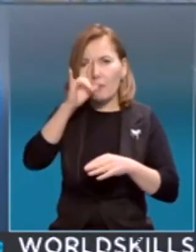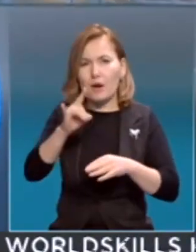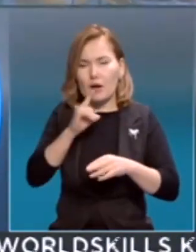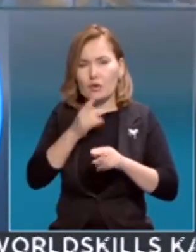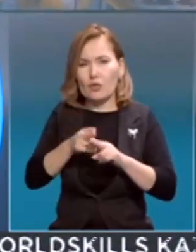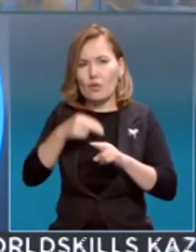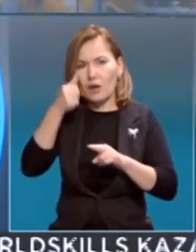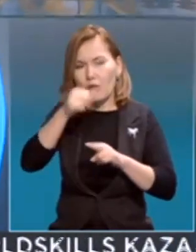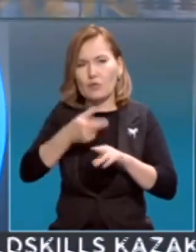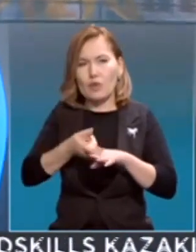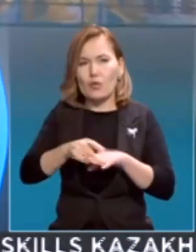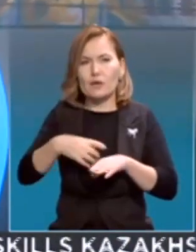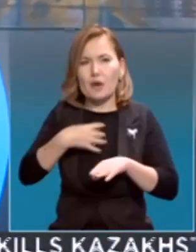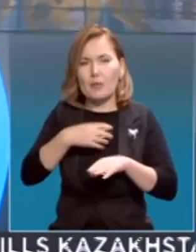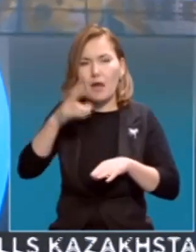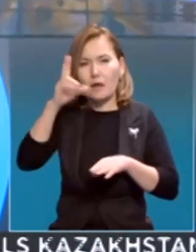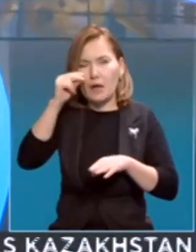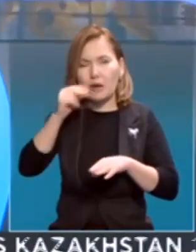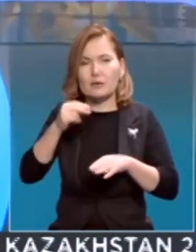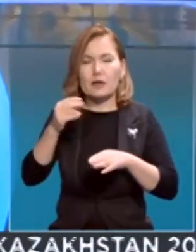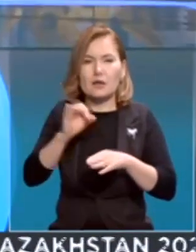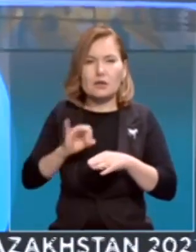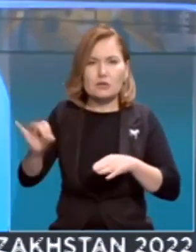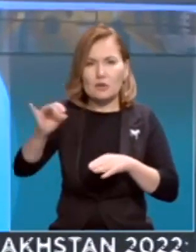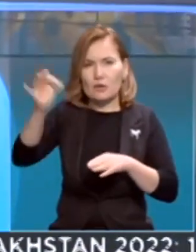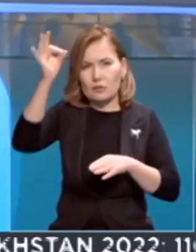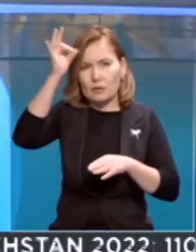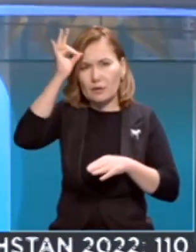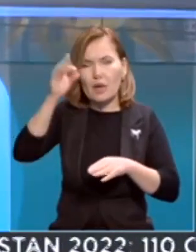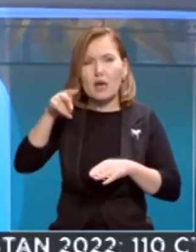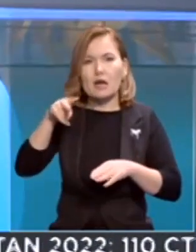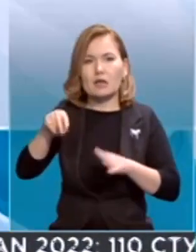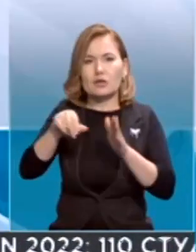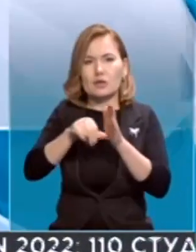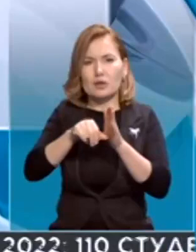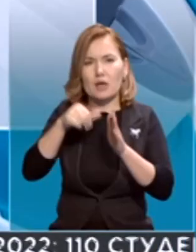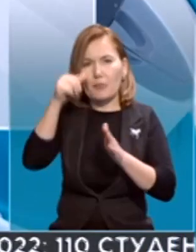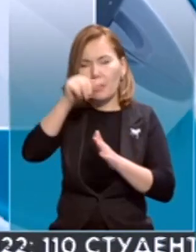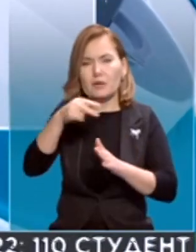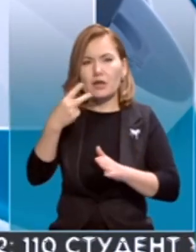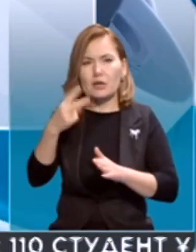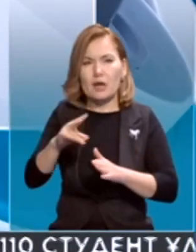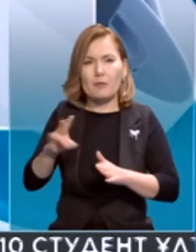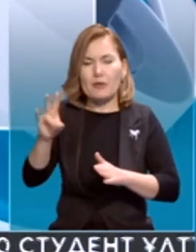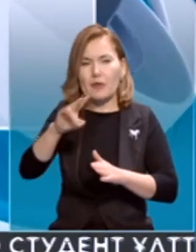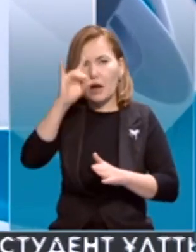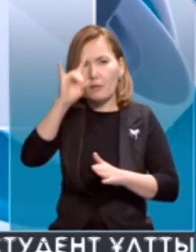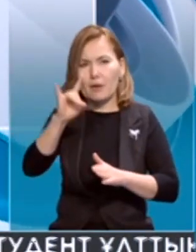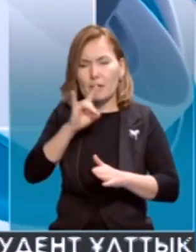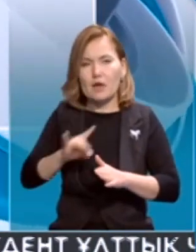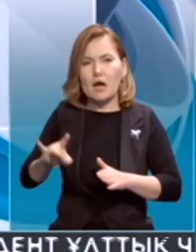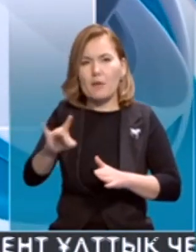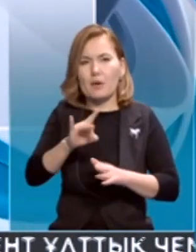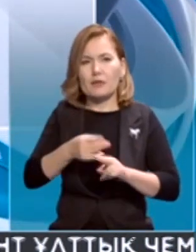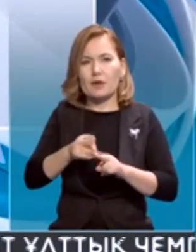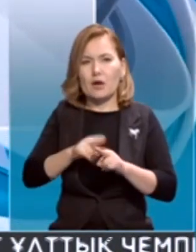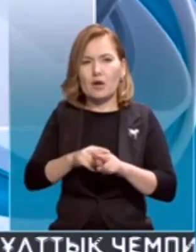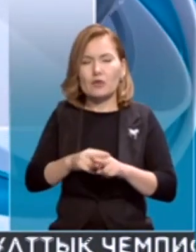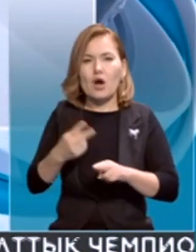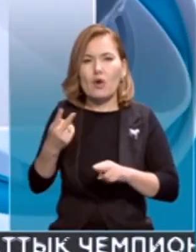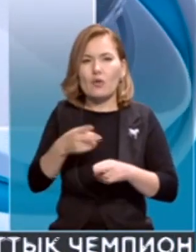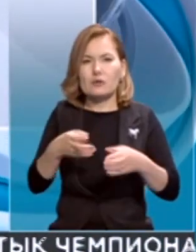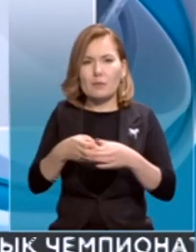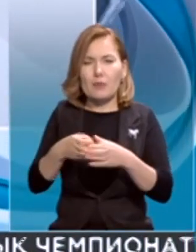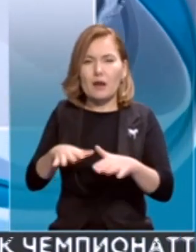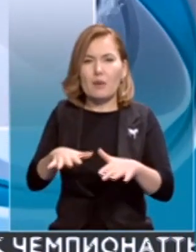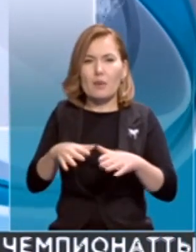осы жылдары маңызды болған даталарға тағы бір назар аударайық. 2006 жыл 20 қаңтарда Қазақстан Республикасының қос палаталы